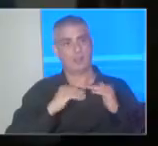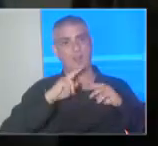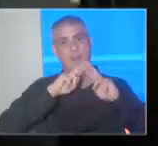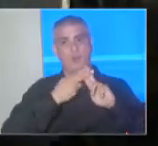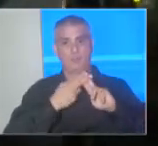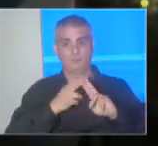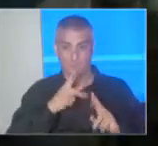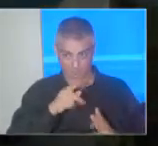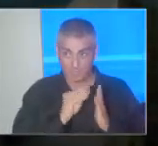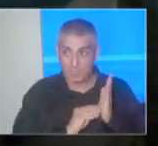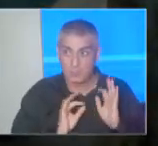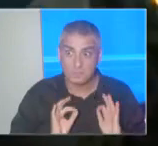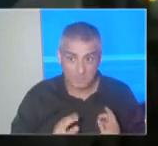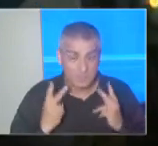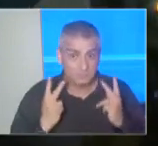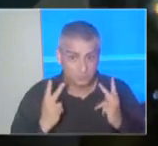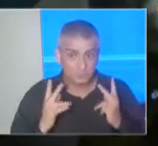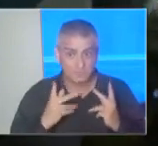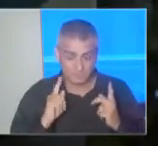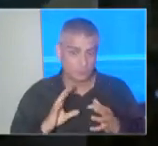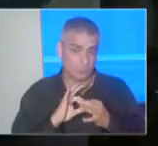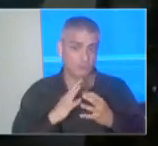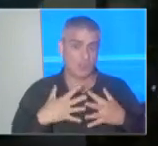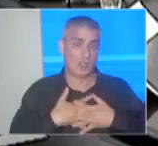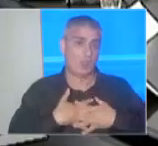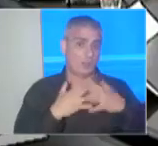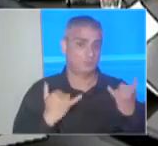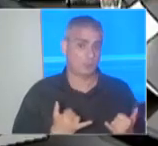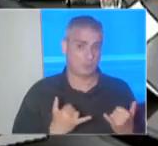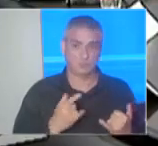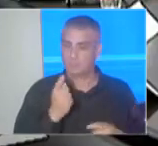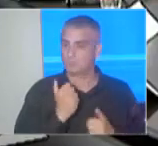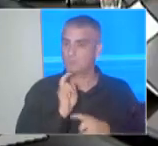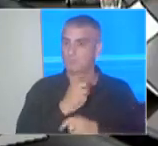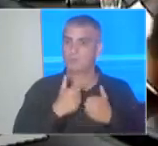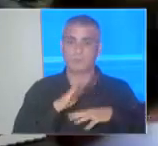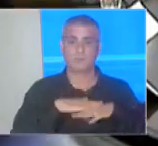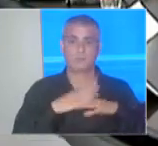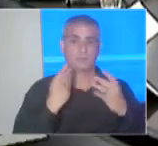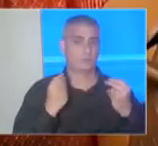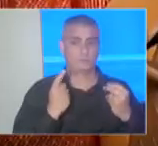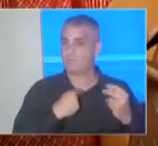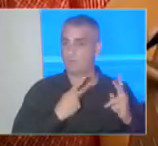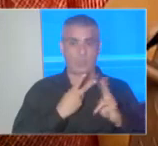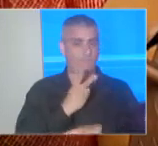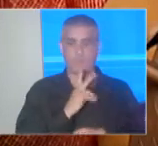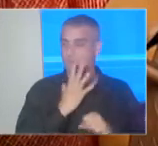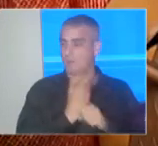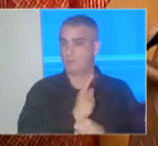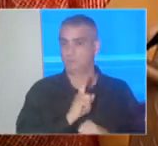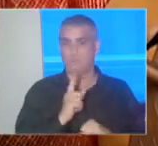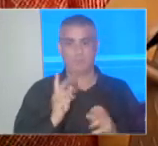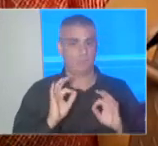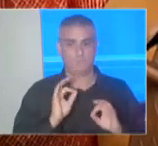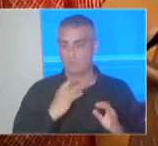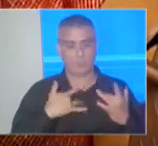העולמי. האם הנתון הזה באמת משמעותי, והאם יש קשר לקואליציה הנוכחית? הייתי מועמדת לתפקידים רבים ולא עברתי ולא הצלחתי,